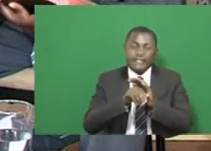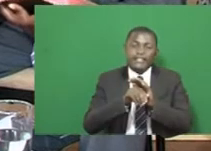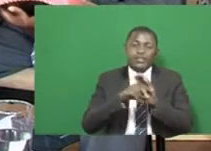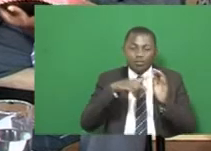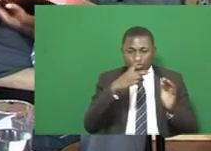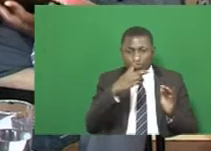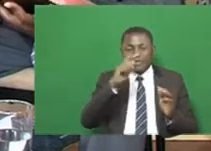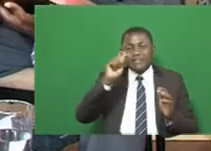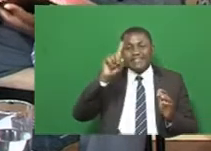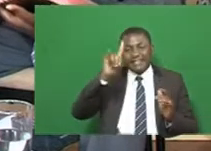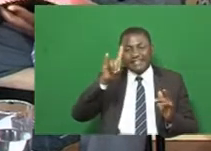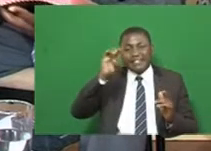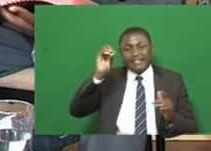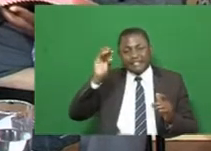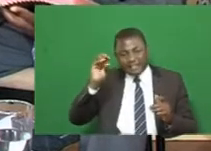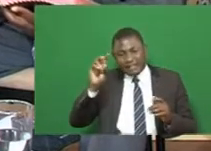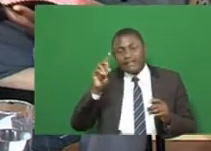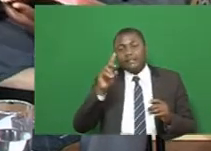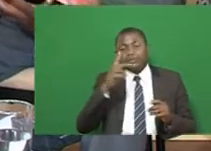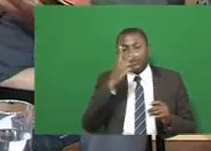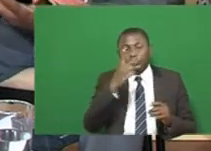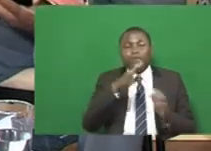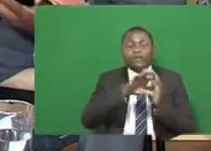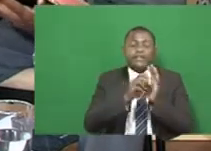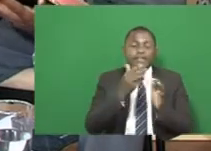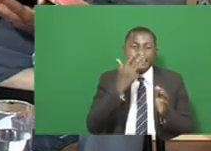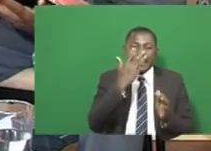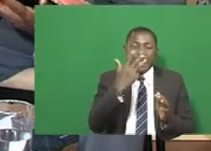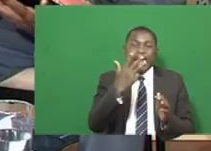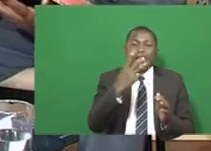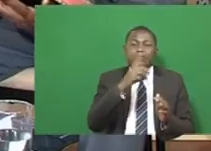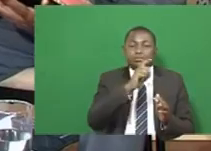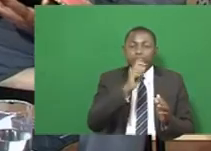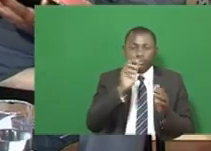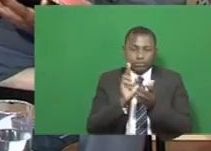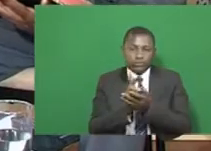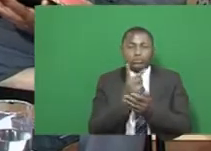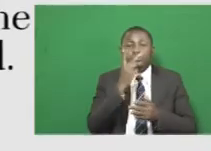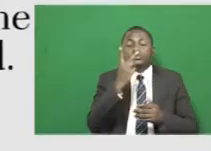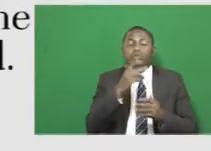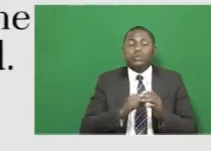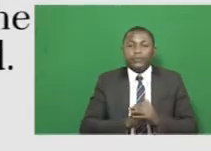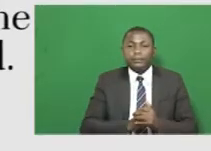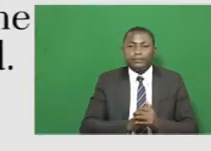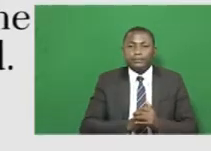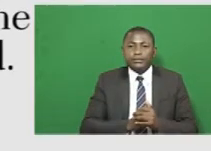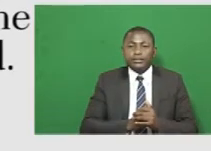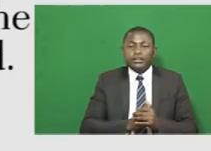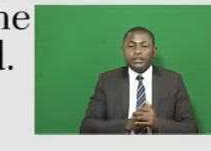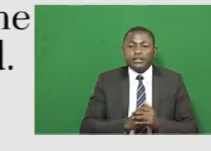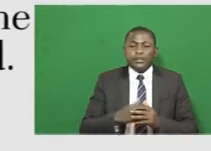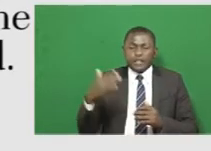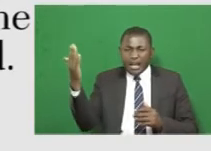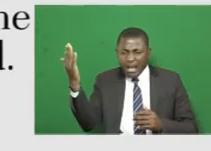Chapter 2. Right. Vesia 9 kinda patukuru. Tesalonika wechipiri chapter 2. Vesia 9. Mm-hmm. Kuya kwake